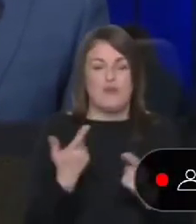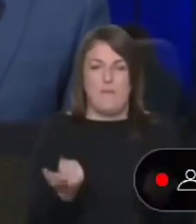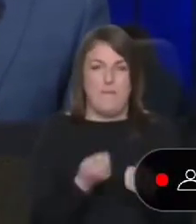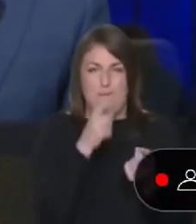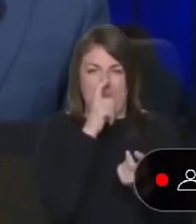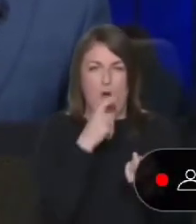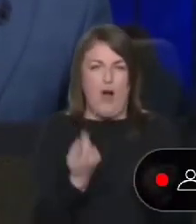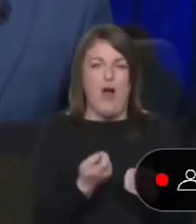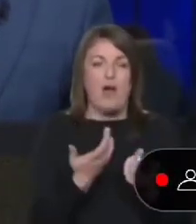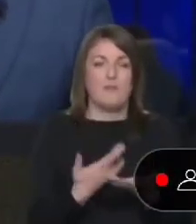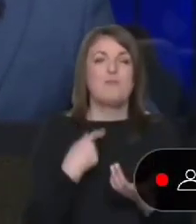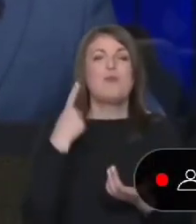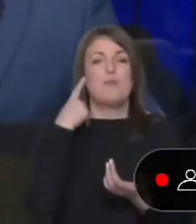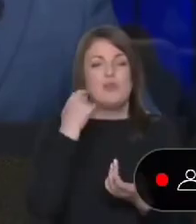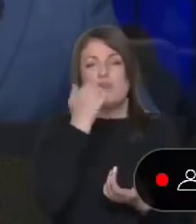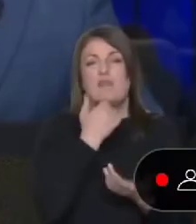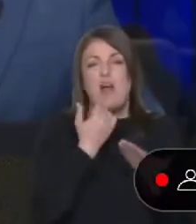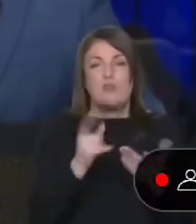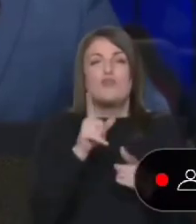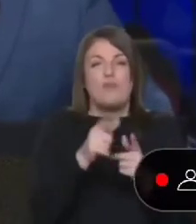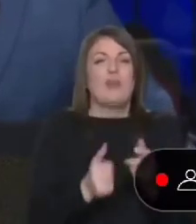почули почули Дякую вам пане Романа що долучилися